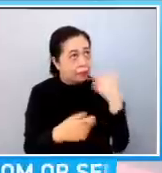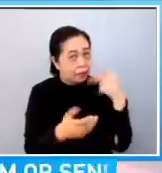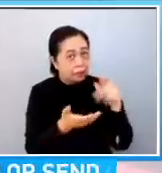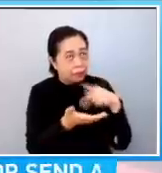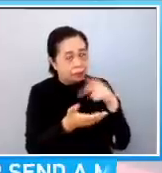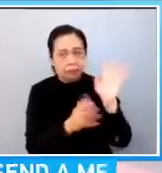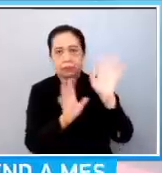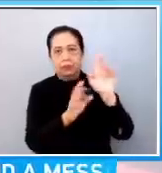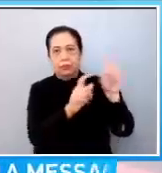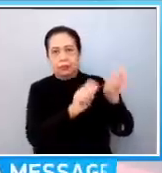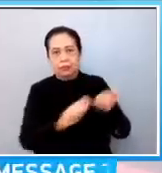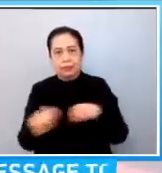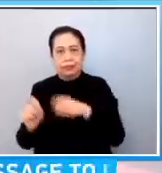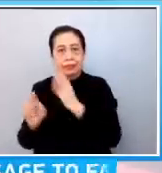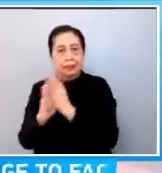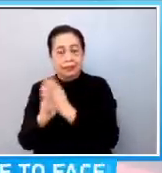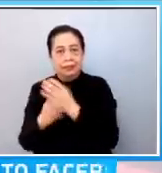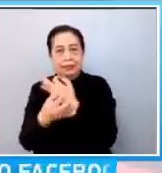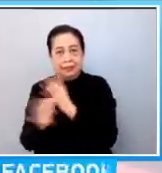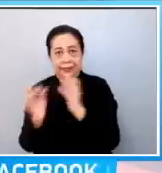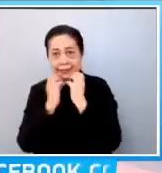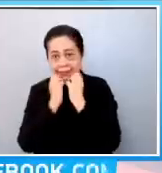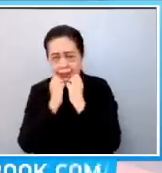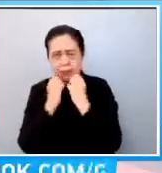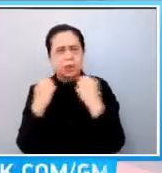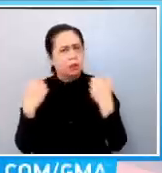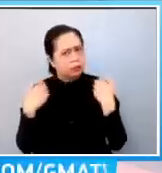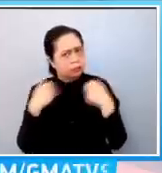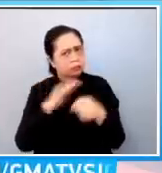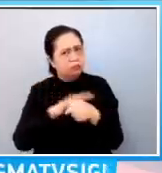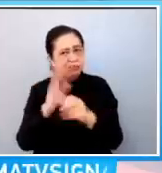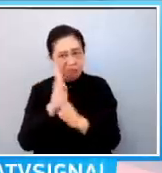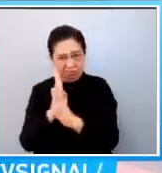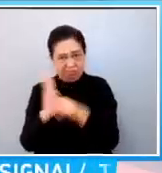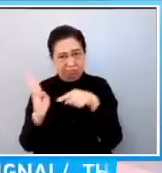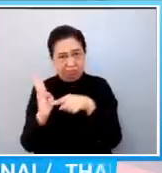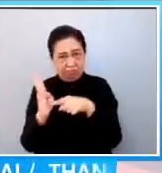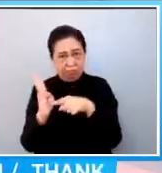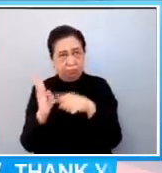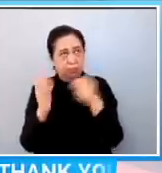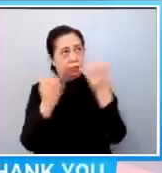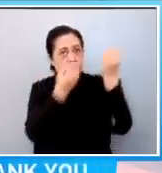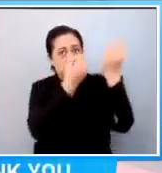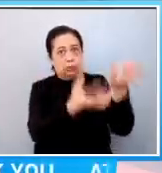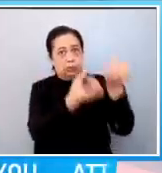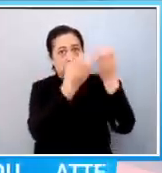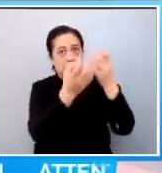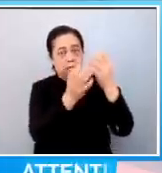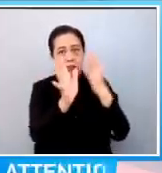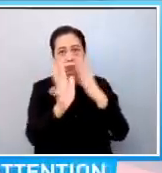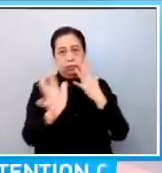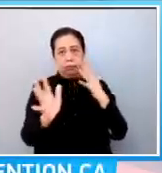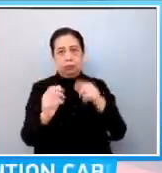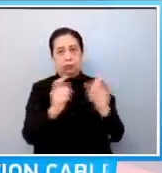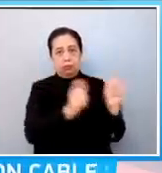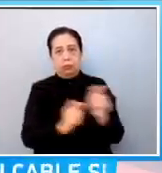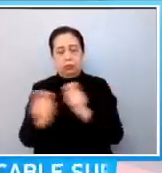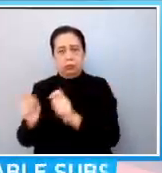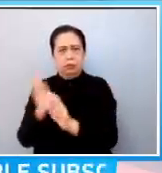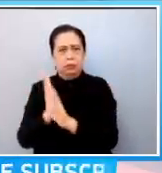sa bus carousel. Meron bang sapat na bus para ma-accommodate yung mga pila ng ating mga sumasakay